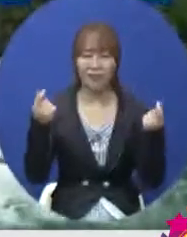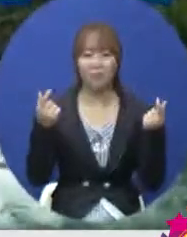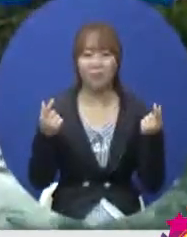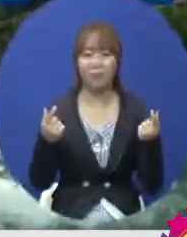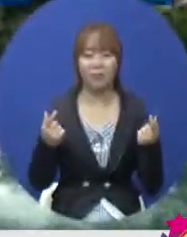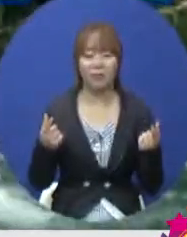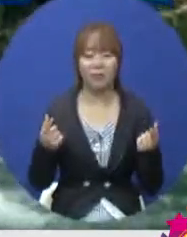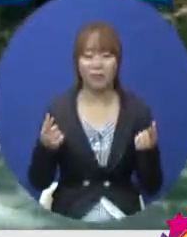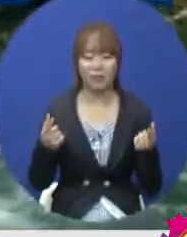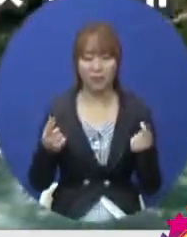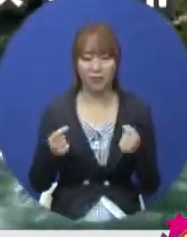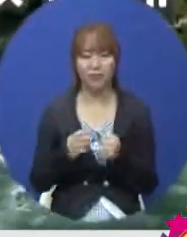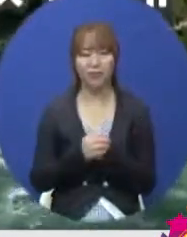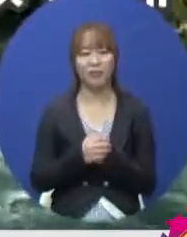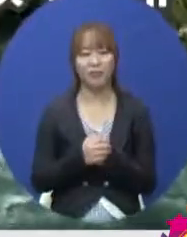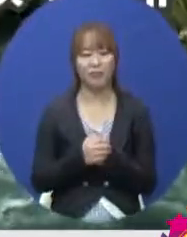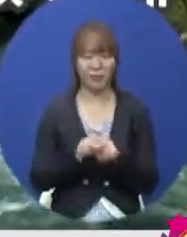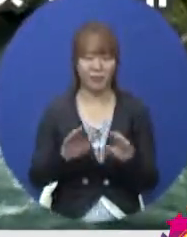따라오네요.